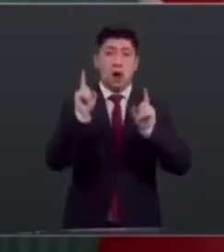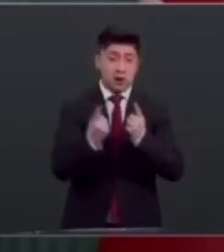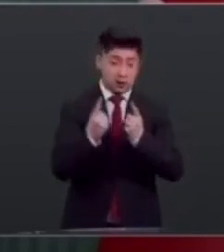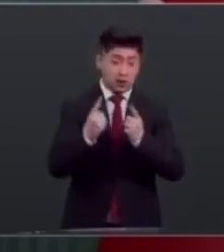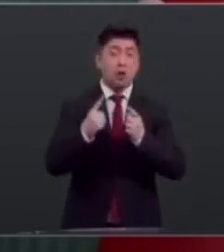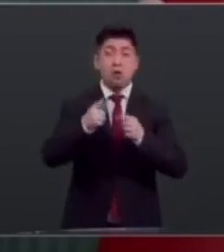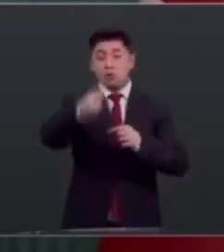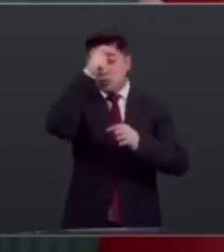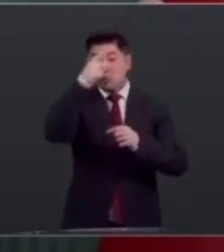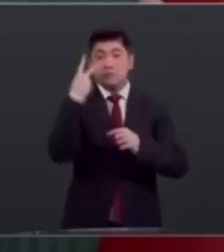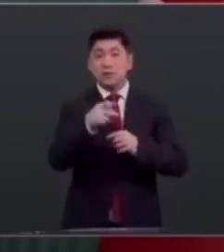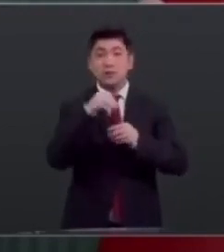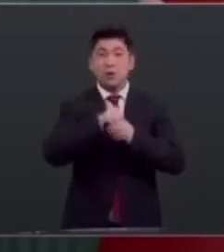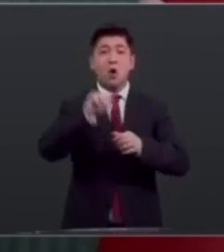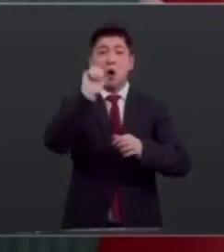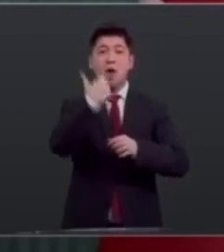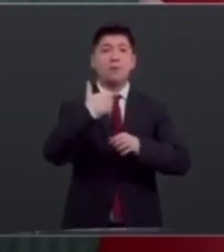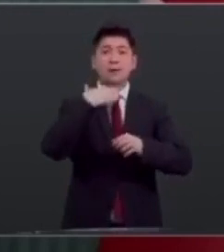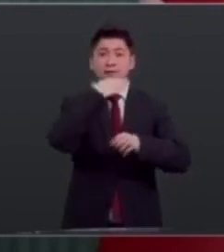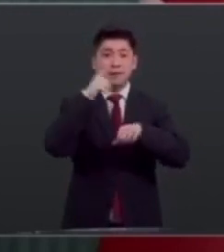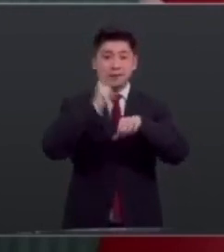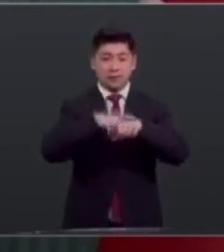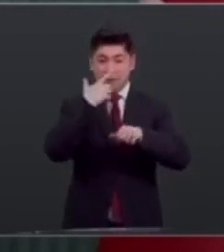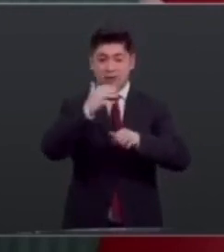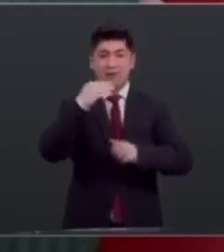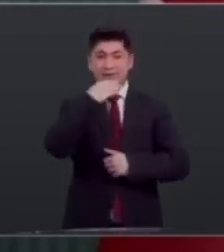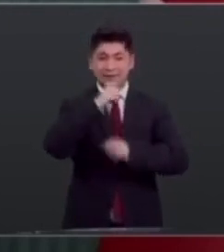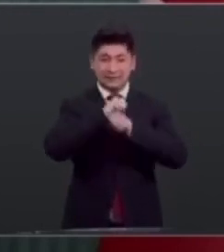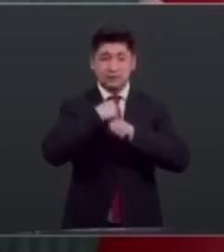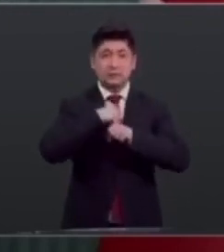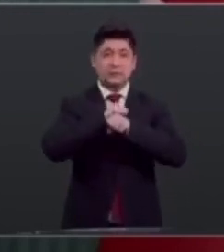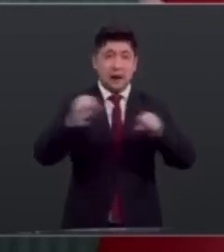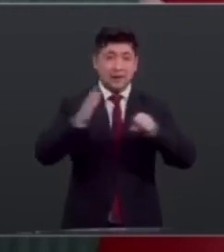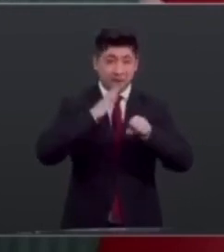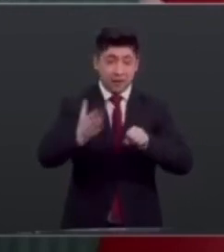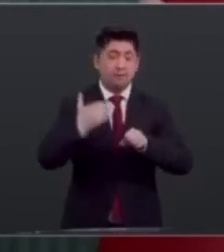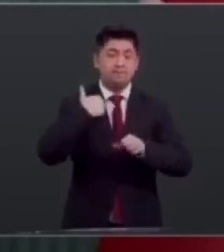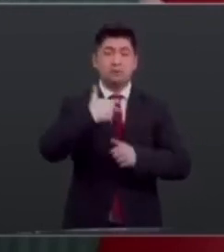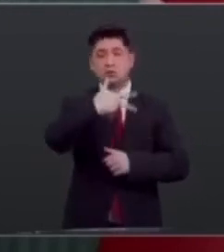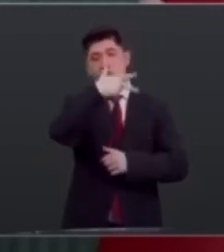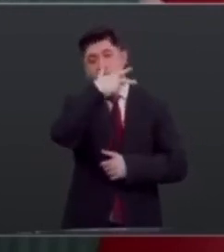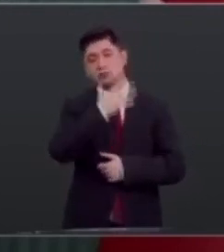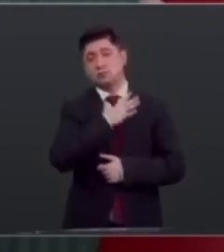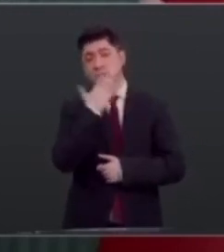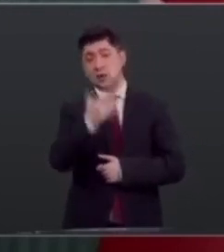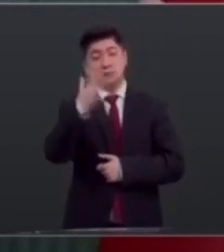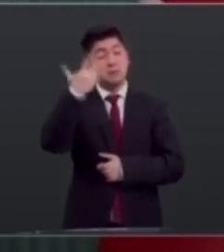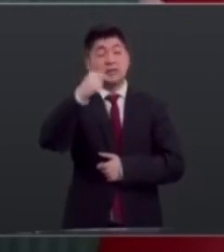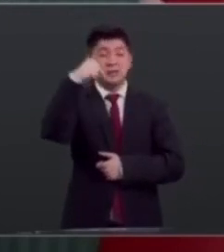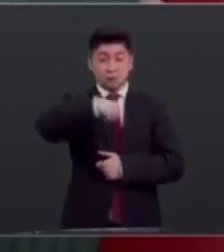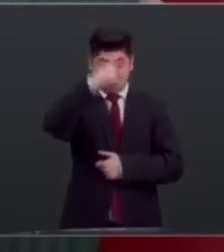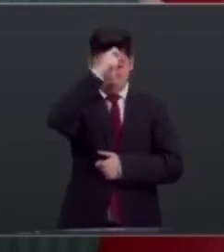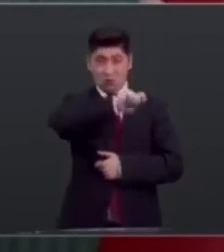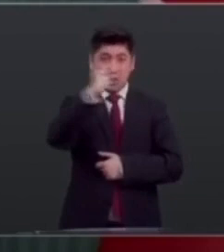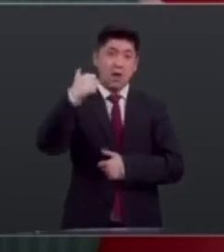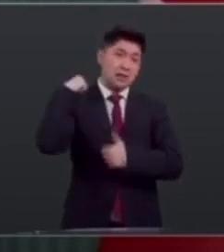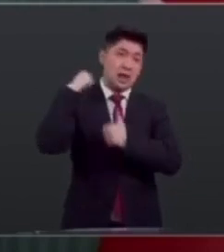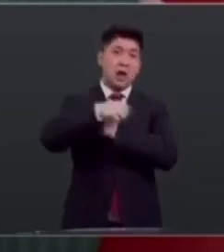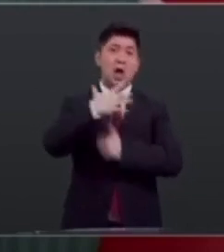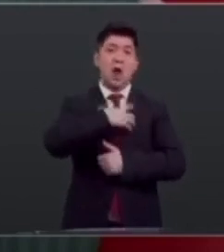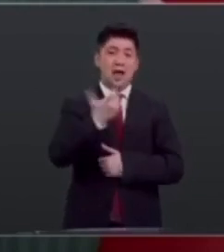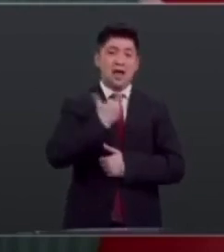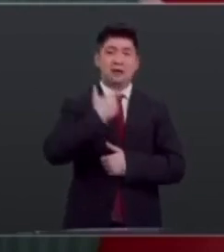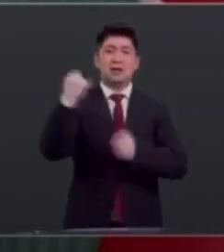bu önemli fırsatı kaçırmış olmasından dolayı üzüntülüyüz. Belki de şimdi Türkiye'nin tekrar yeni bir